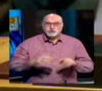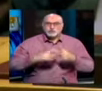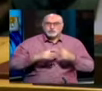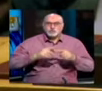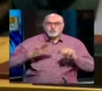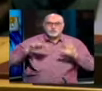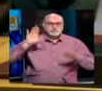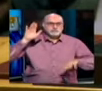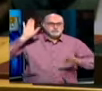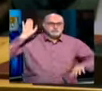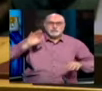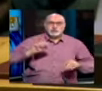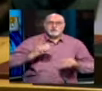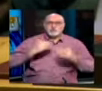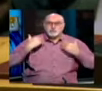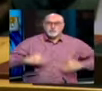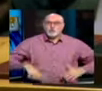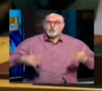ساحق